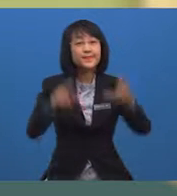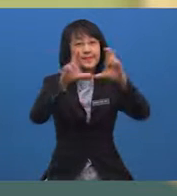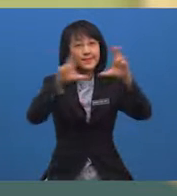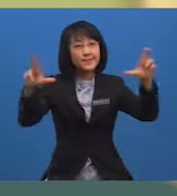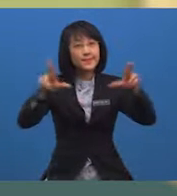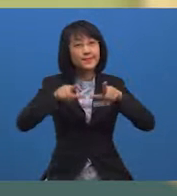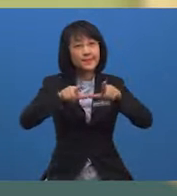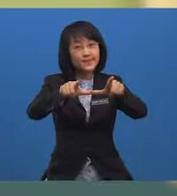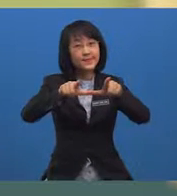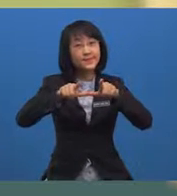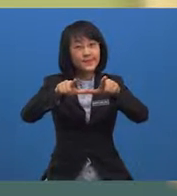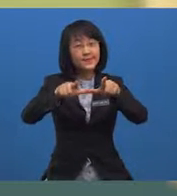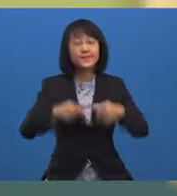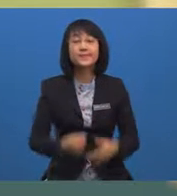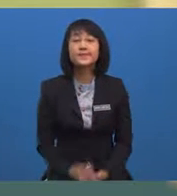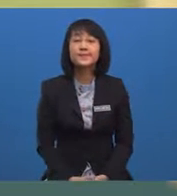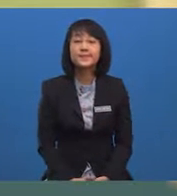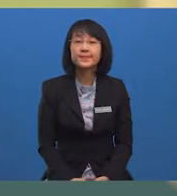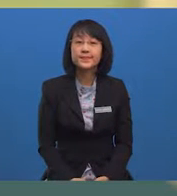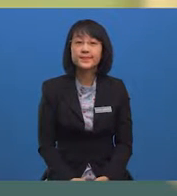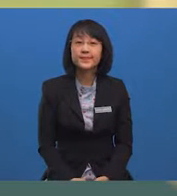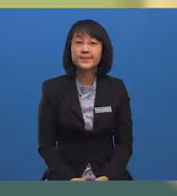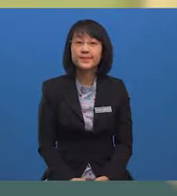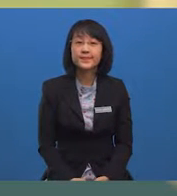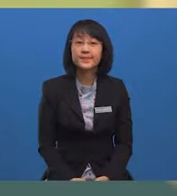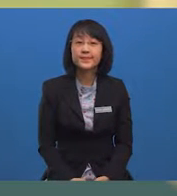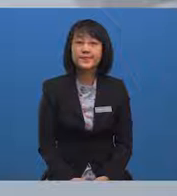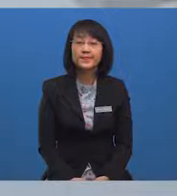kayu. Pembaris kayu, ya murid-murid.